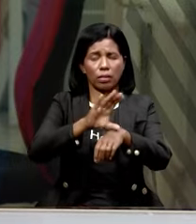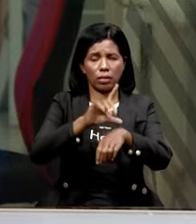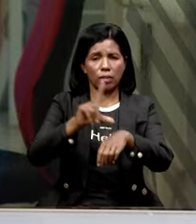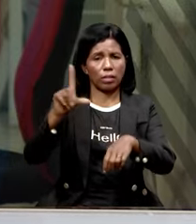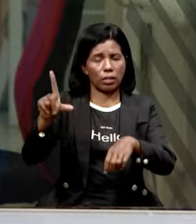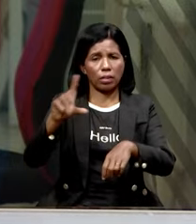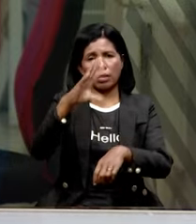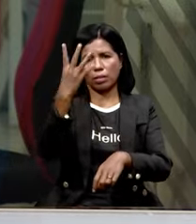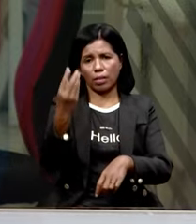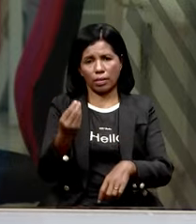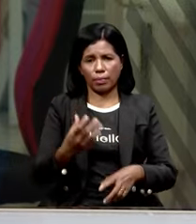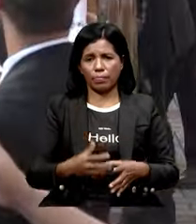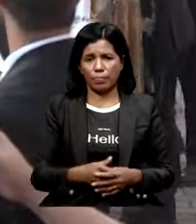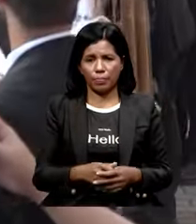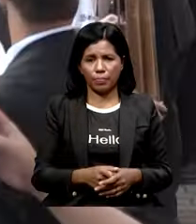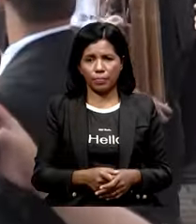Jakarta.